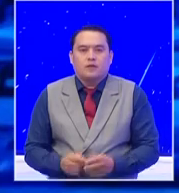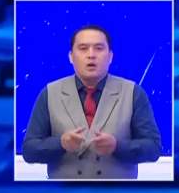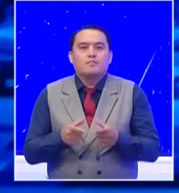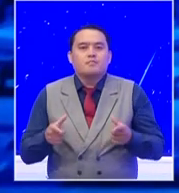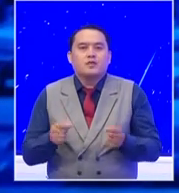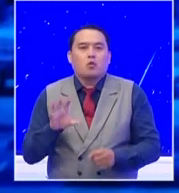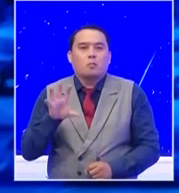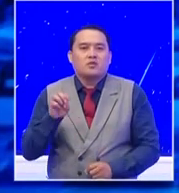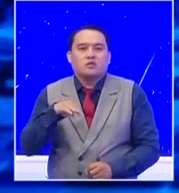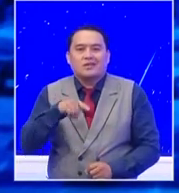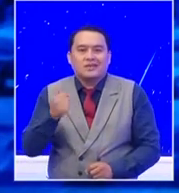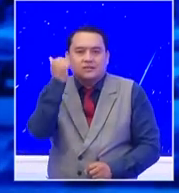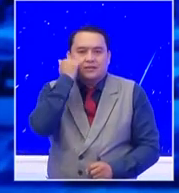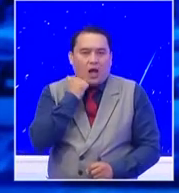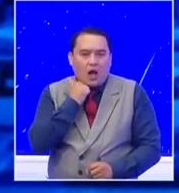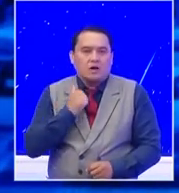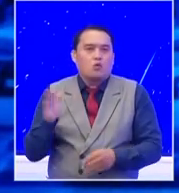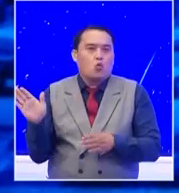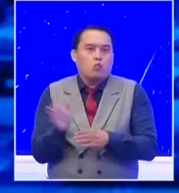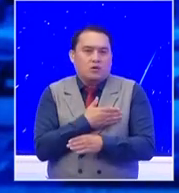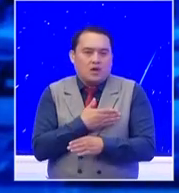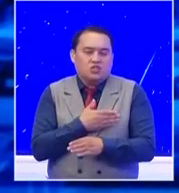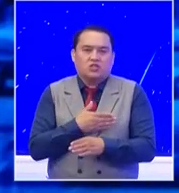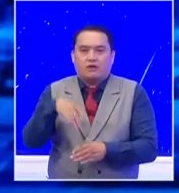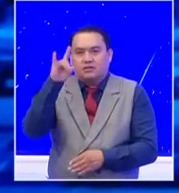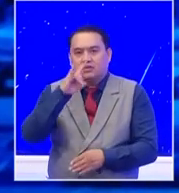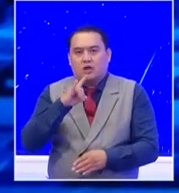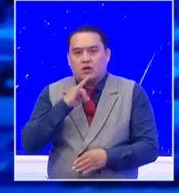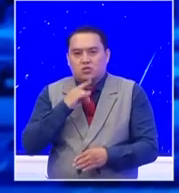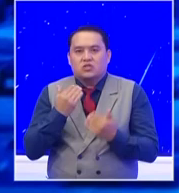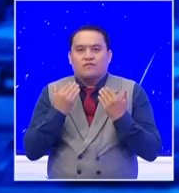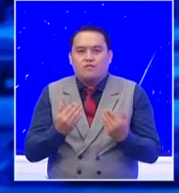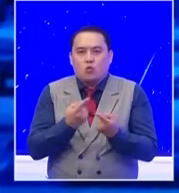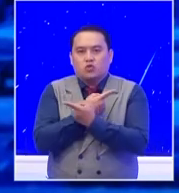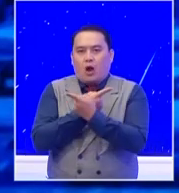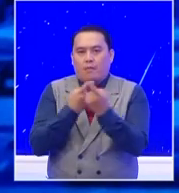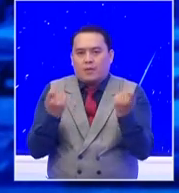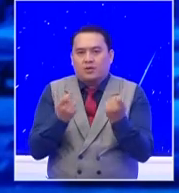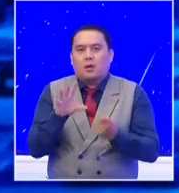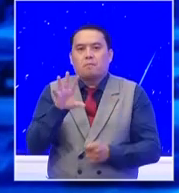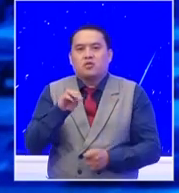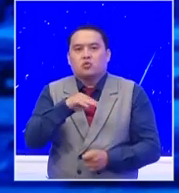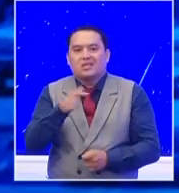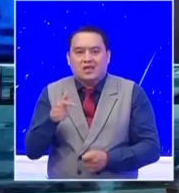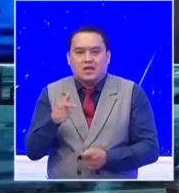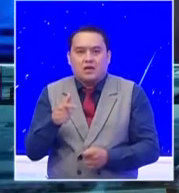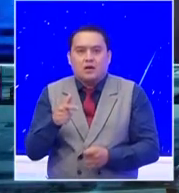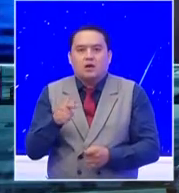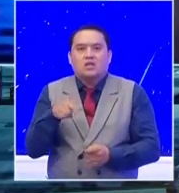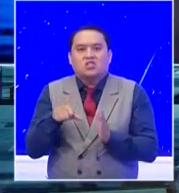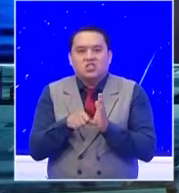Банкноты 500 тенге старого образца выходят из обращения. После сегодняшнего дня банкноты номиналом 500 тенге